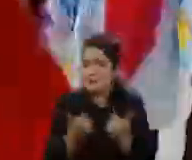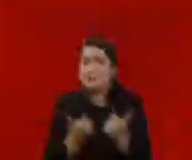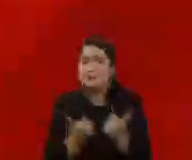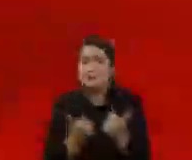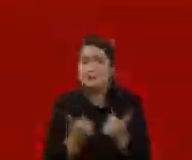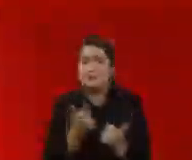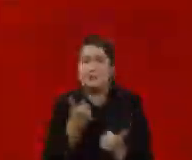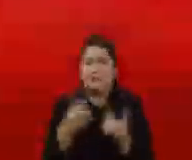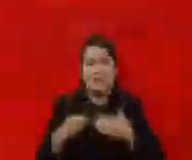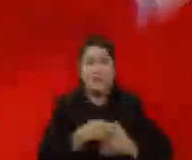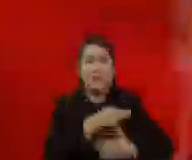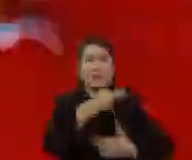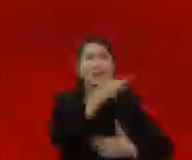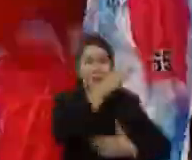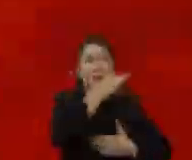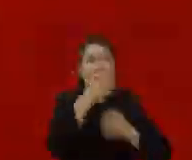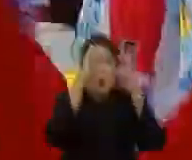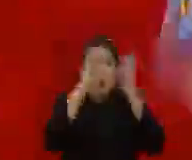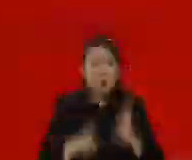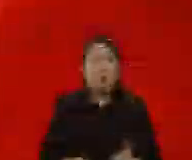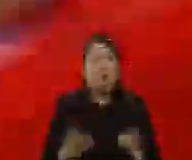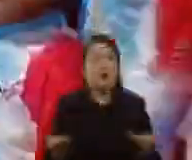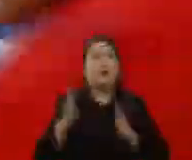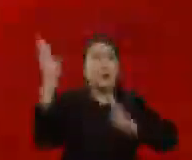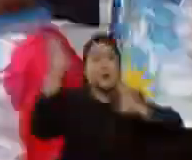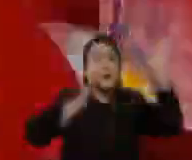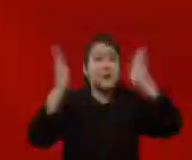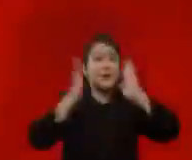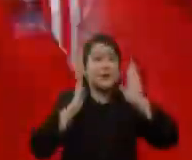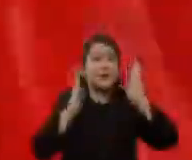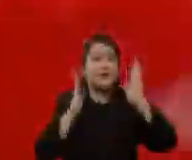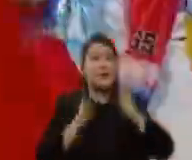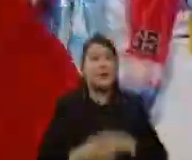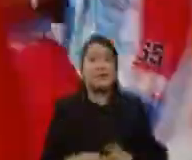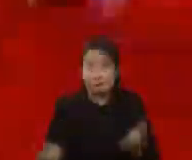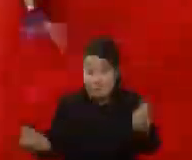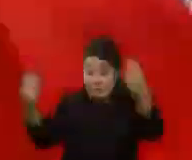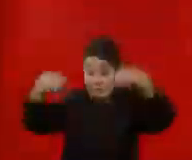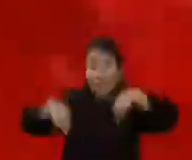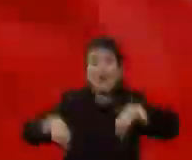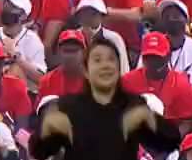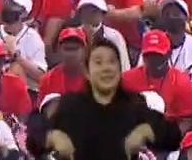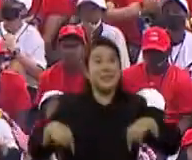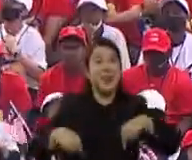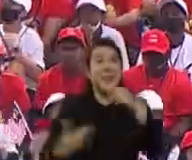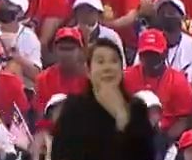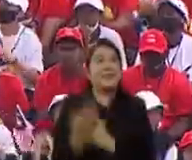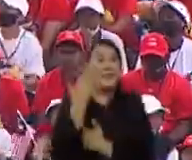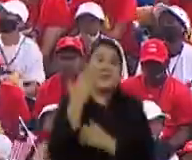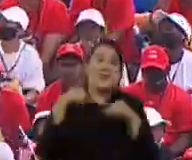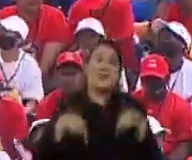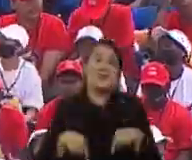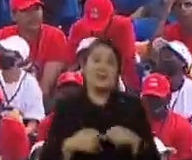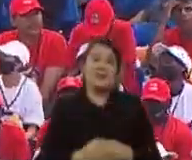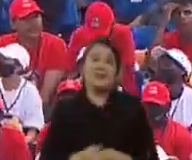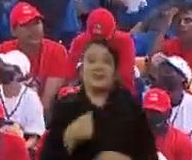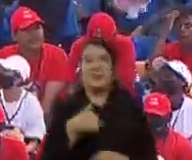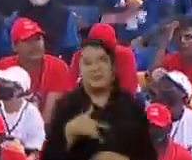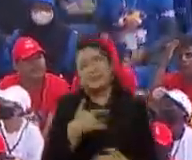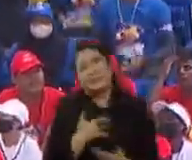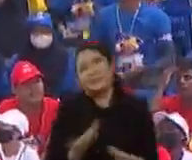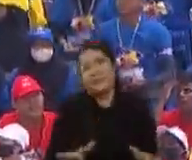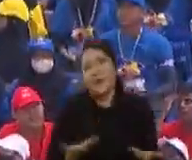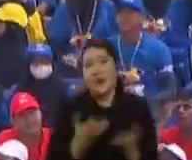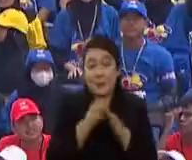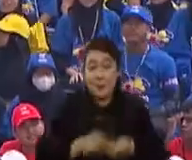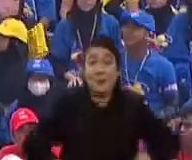tentang semangat warga Malaysia yang hadir di Dataran Merdeka pada pagi ini. Saya rasa perkara